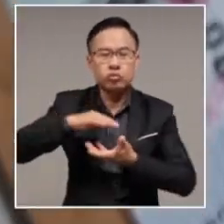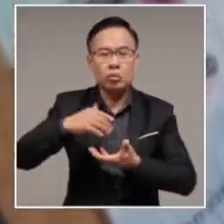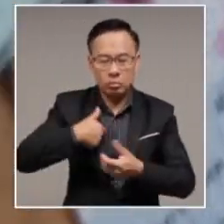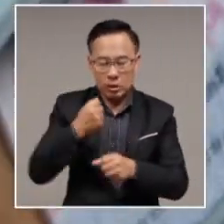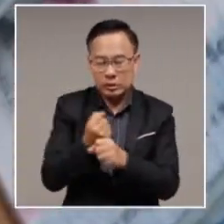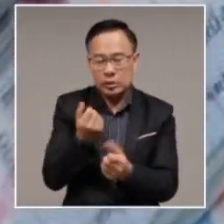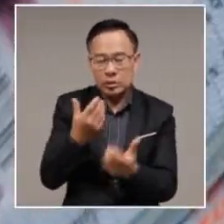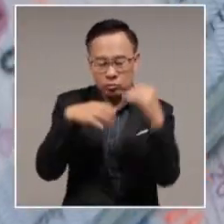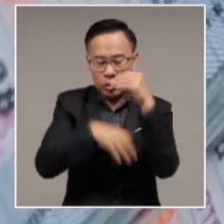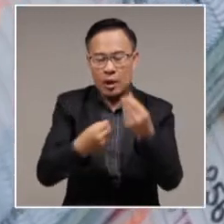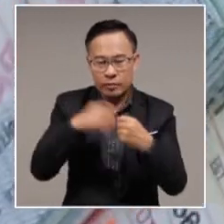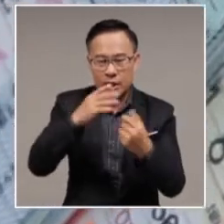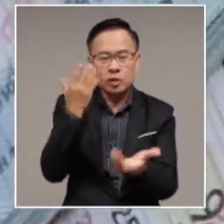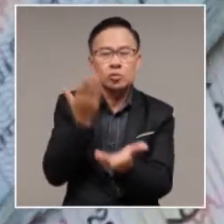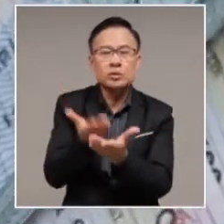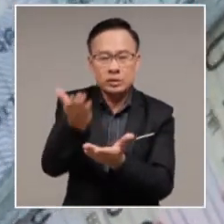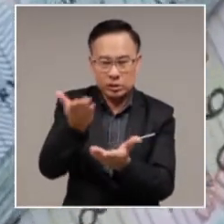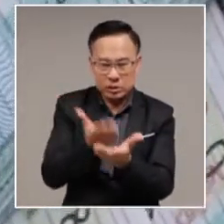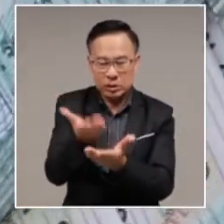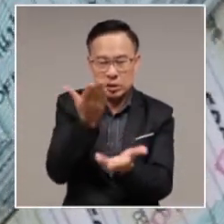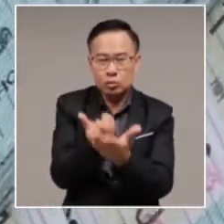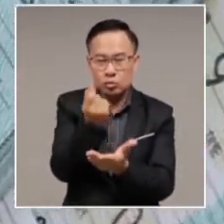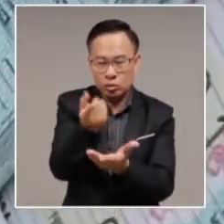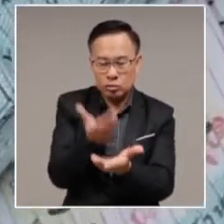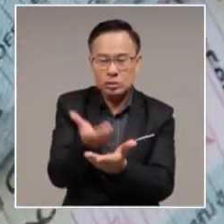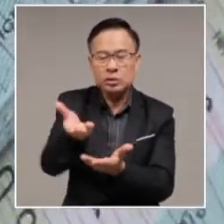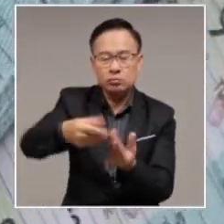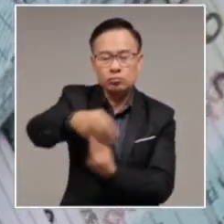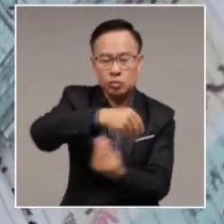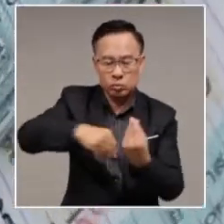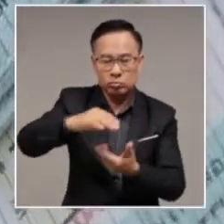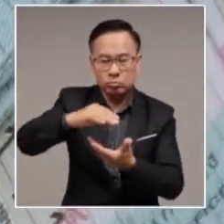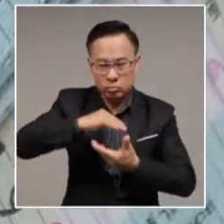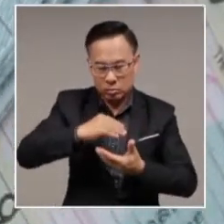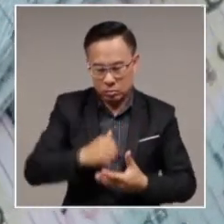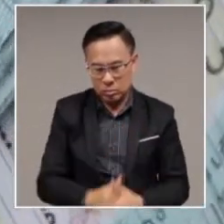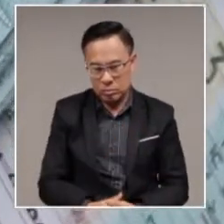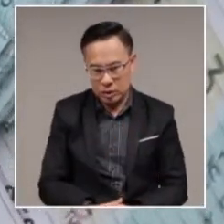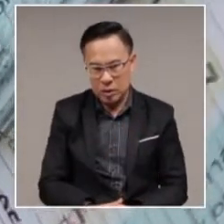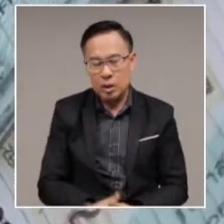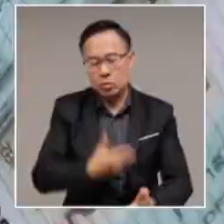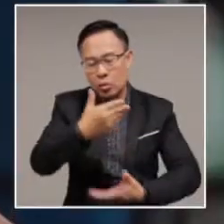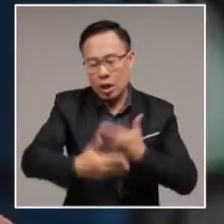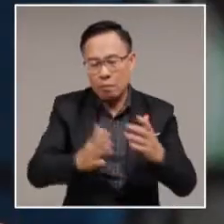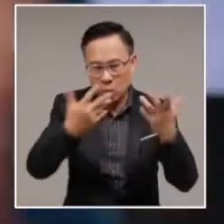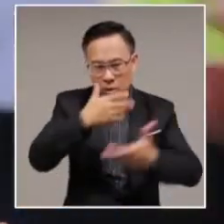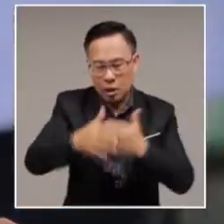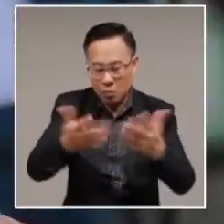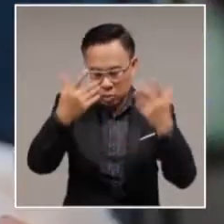ค่ะเพราะมันต้องซื้อเงินสดซื้อมาแล้วก็คือเราคืนใครไม่ได้เพราะต้องขายให้หมดอย่างเดียวค่ะ